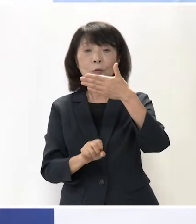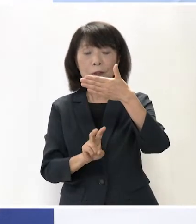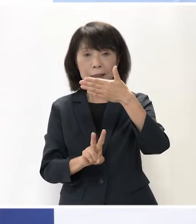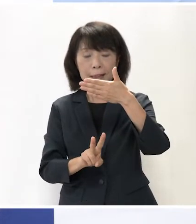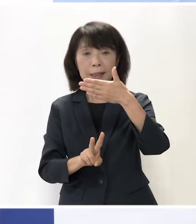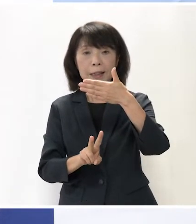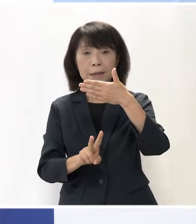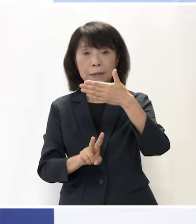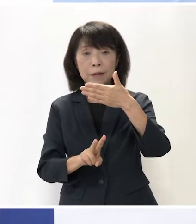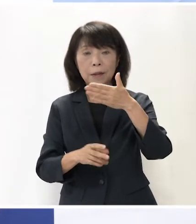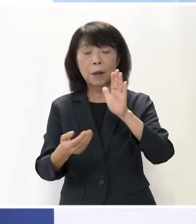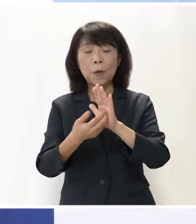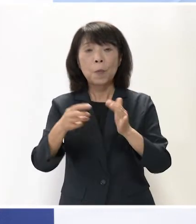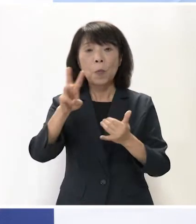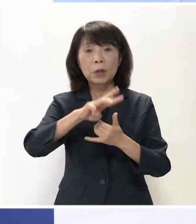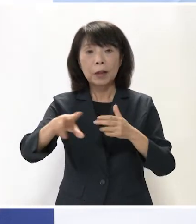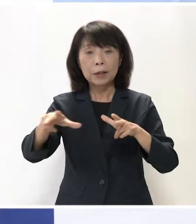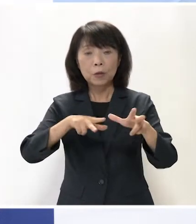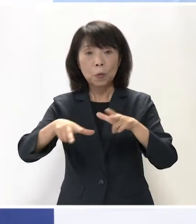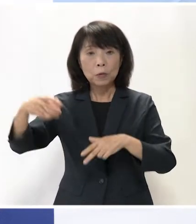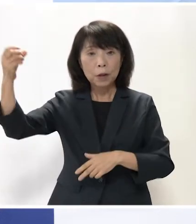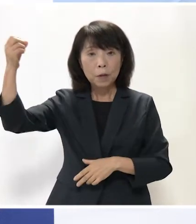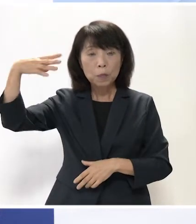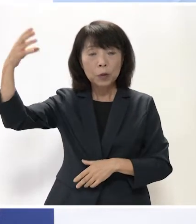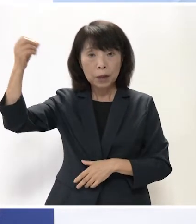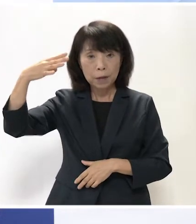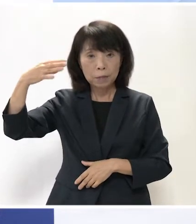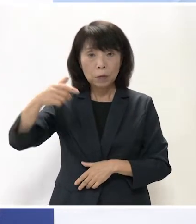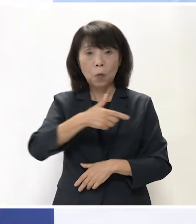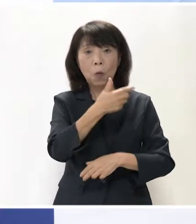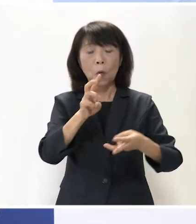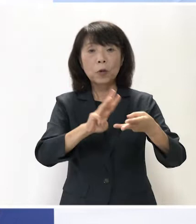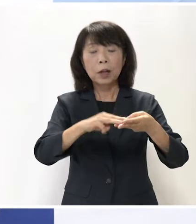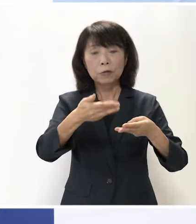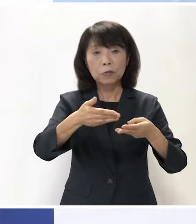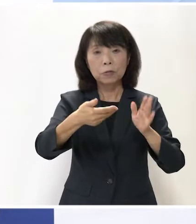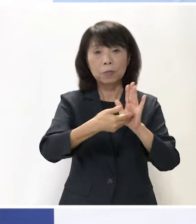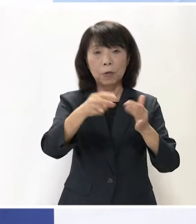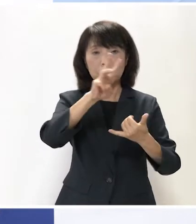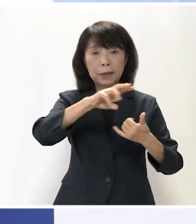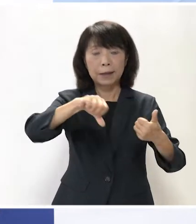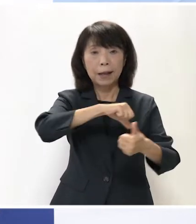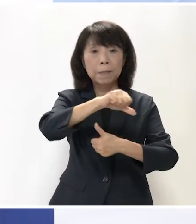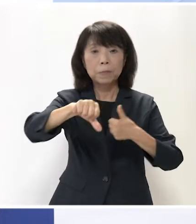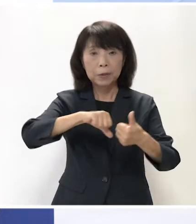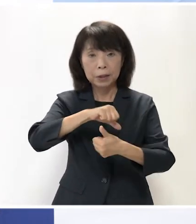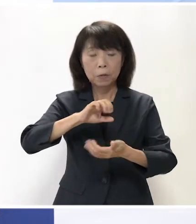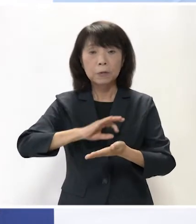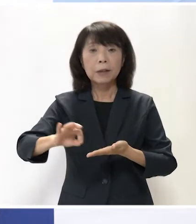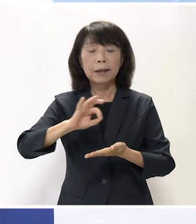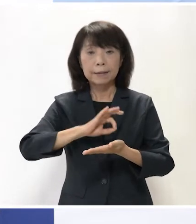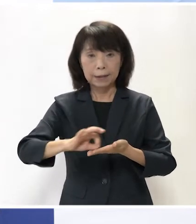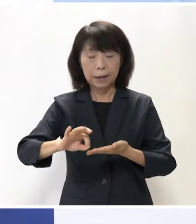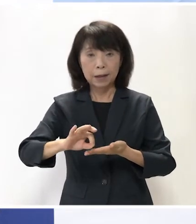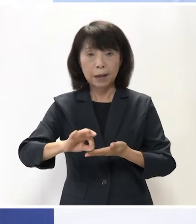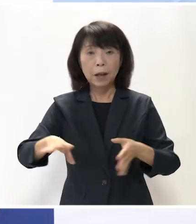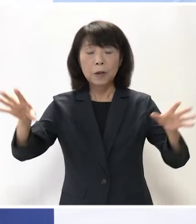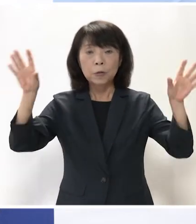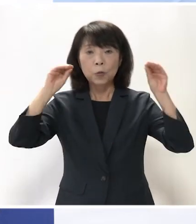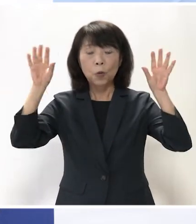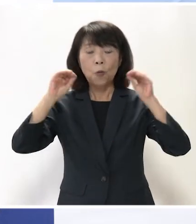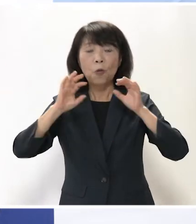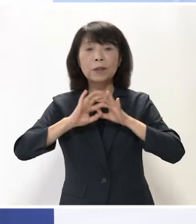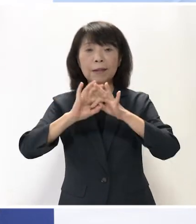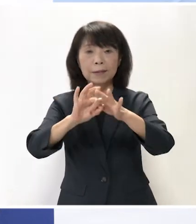には防災行政無線や大田区防災アプリなどを使用して情報伝